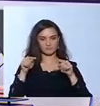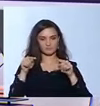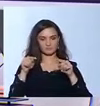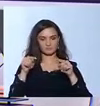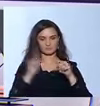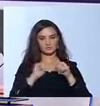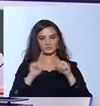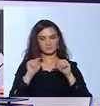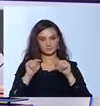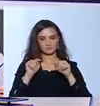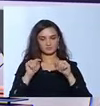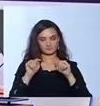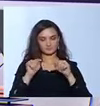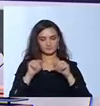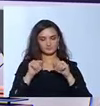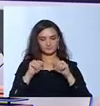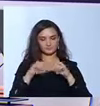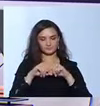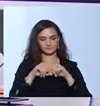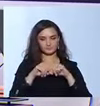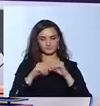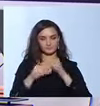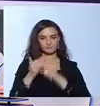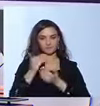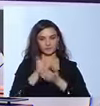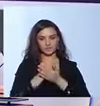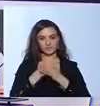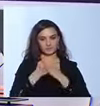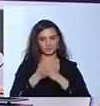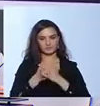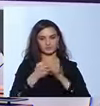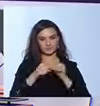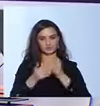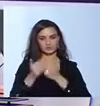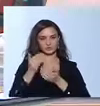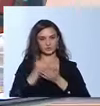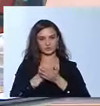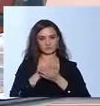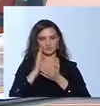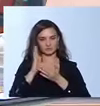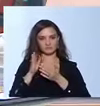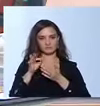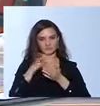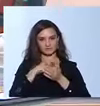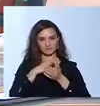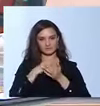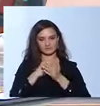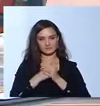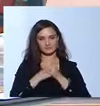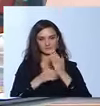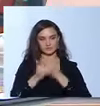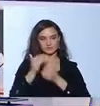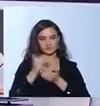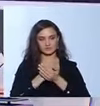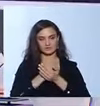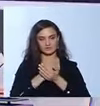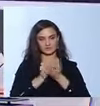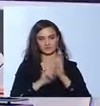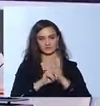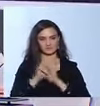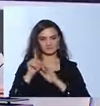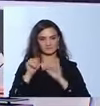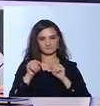რაღაც მივიდეთ რაღაც ასე ვთქვათ შედეგამდე. აი შედეგები რომ გექნებათ ხომ მოყვებით შედეგიდან რომ გავყვეთ ასე ვთქვათ